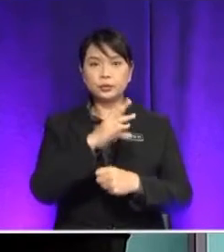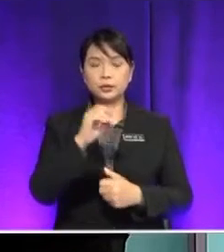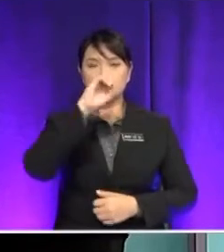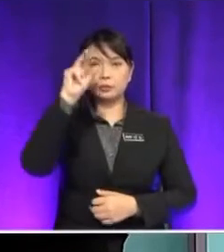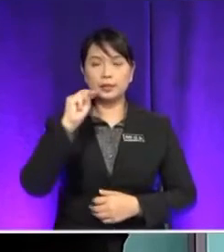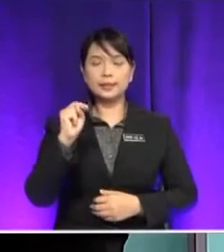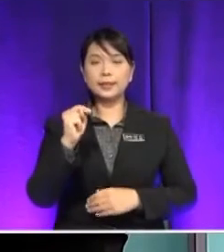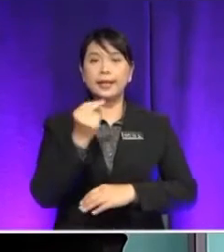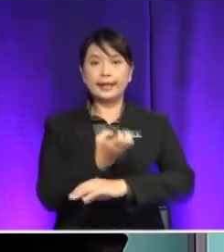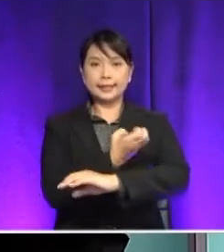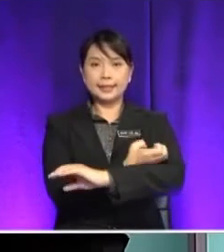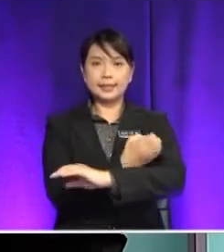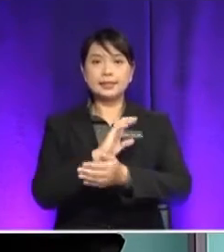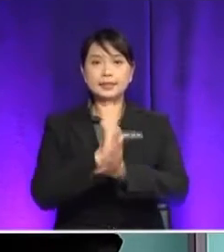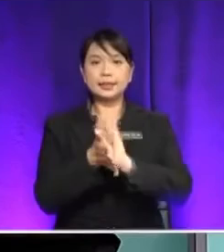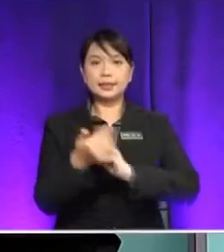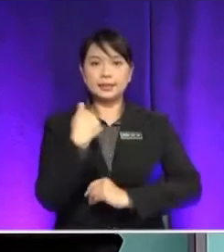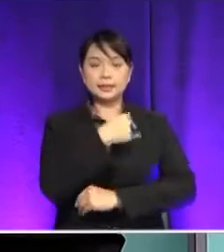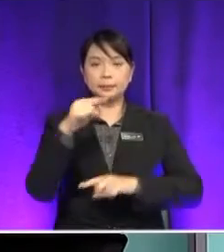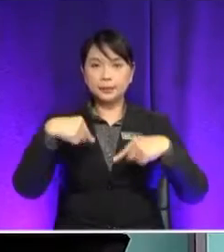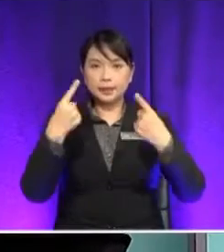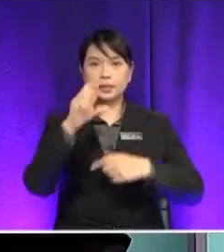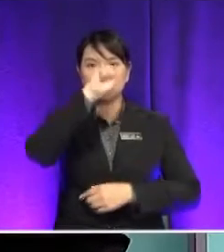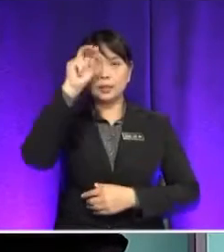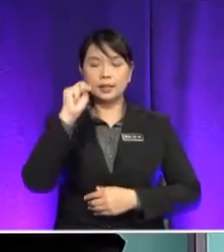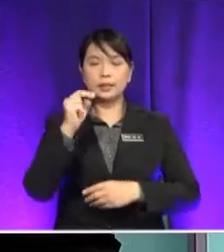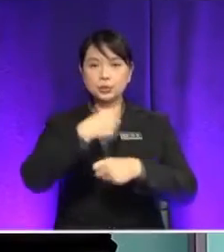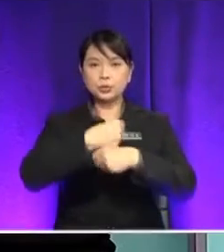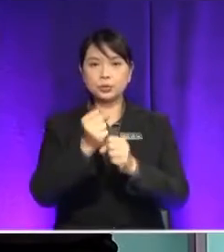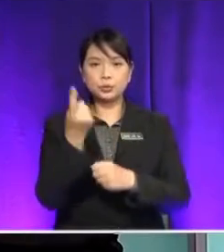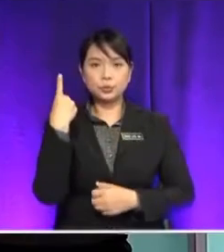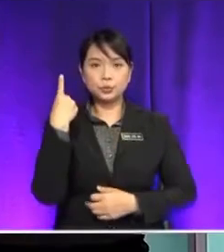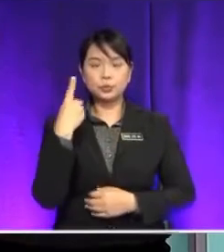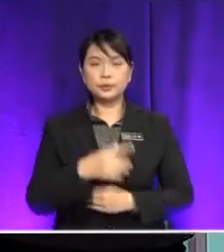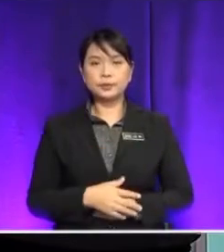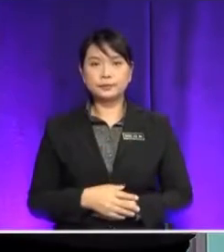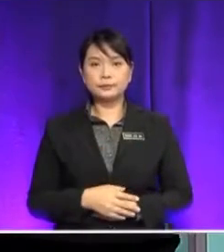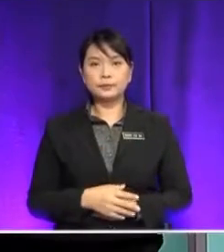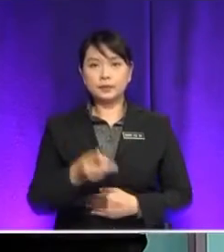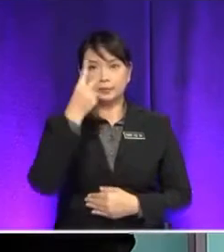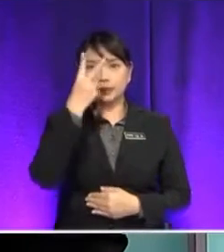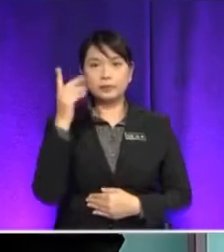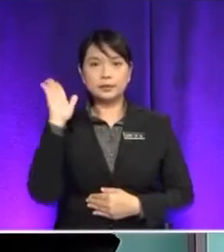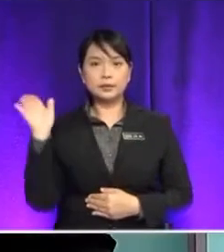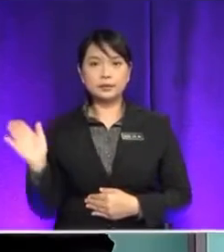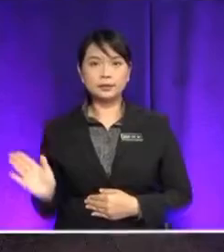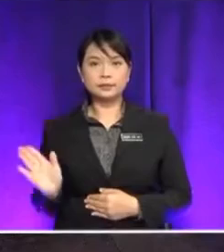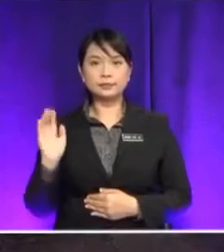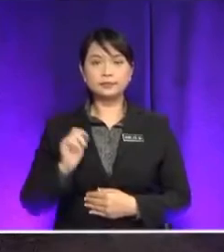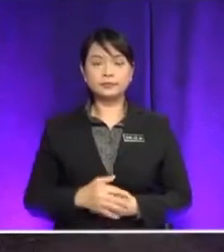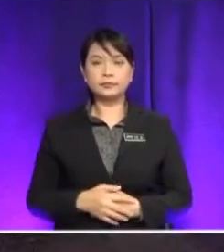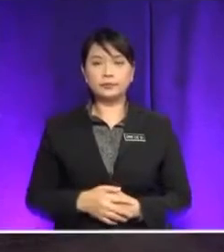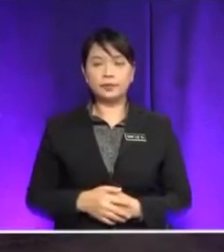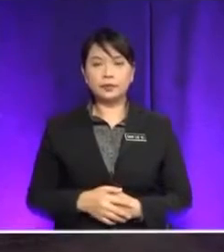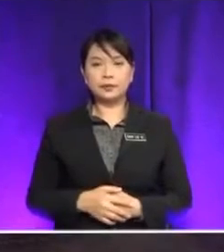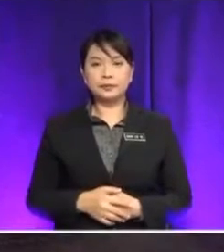soalnya SD Negeri Kita begitu kepada seorang setelah bahagiane Oke tengok yang pertama boleh nah cilik aja gue